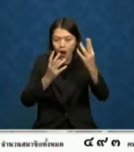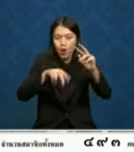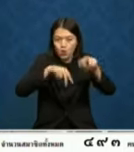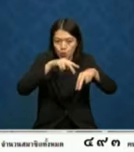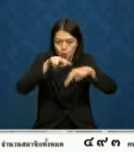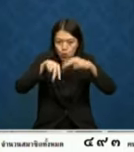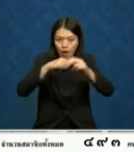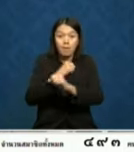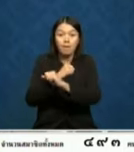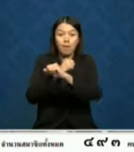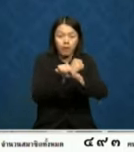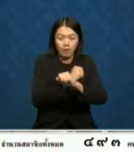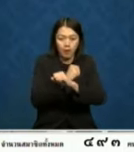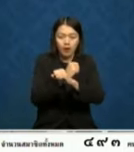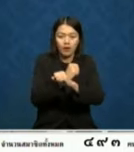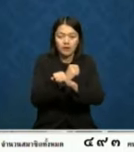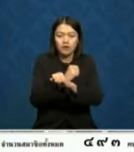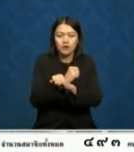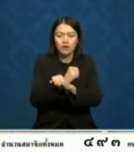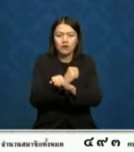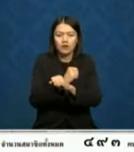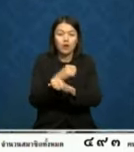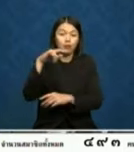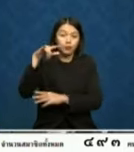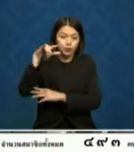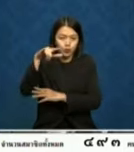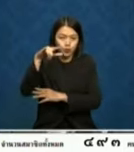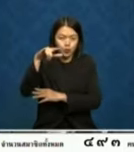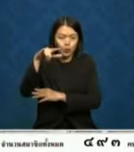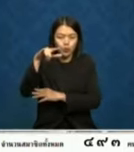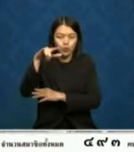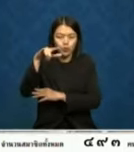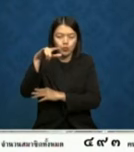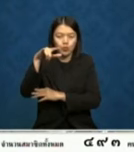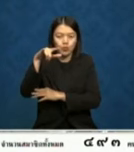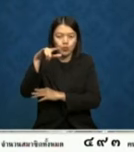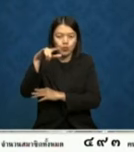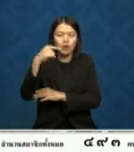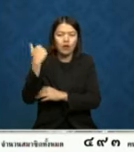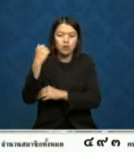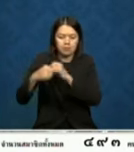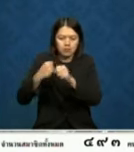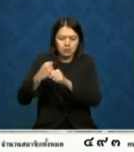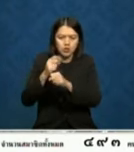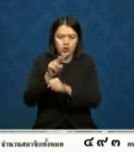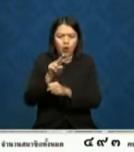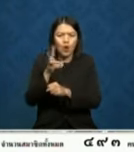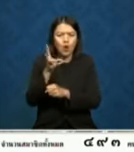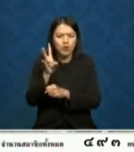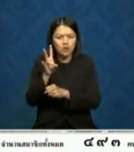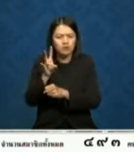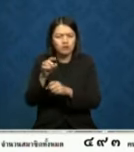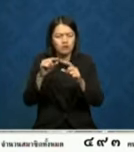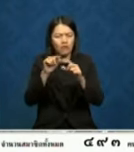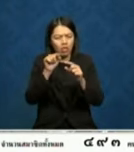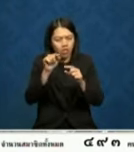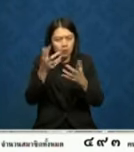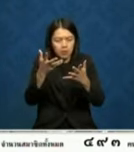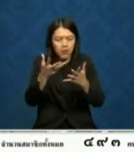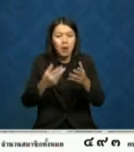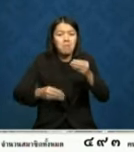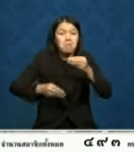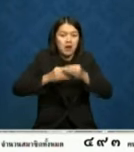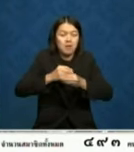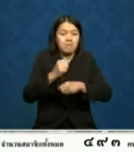คุ้มครองป้องกันด้วยปฏิบัติการบินที่ไม่น้อยกว่าในปี 2567ไม่มีตัวชี้วัดนี้ครับแต่มาเพิ่ม